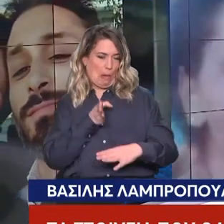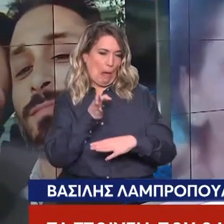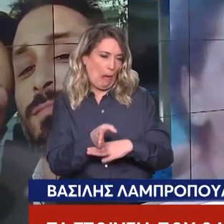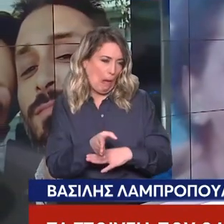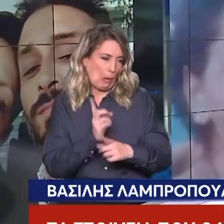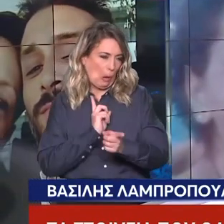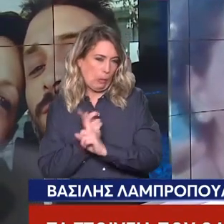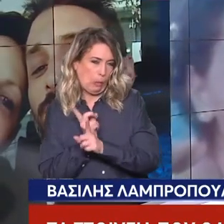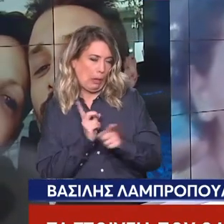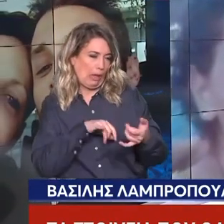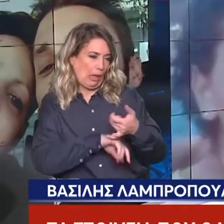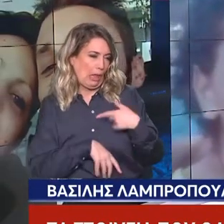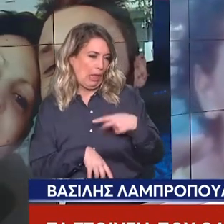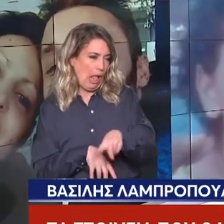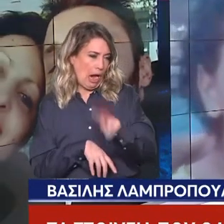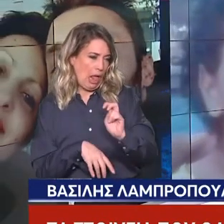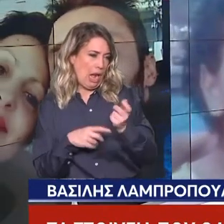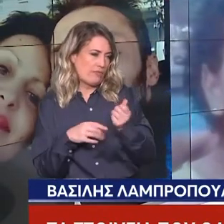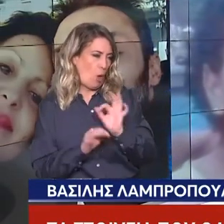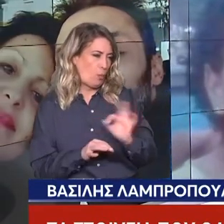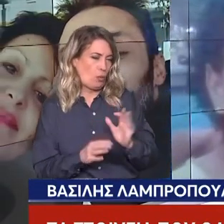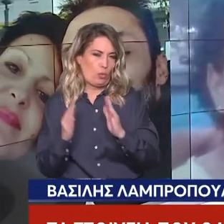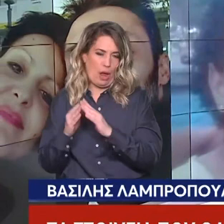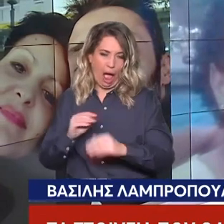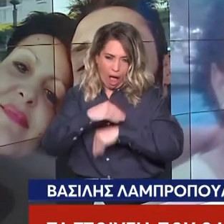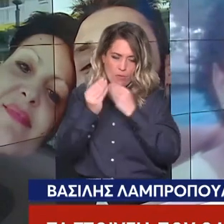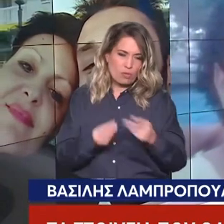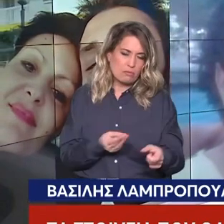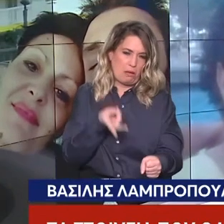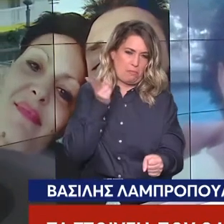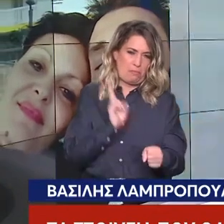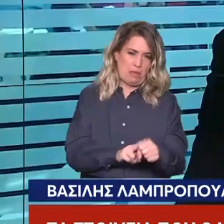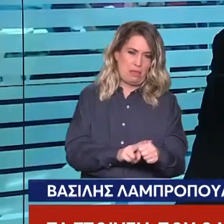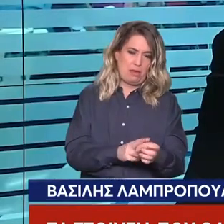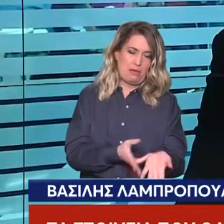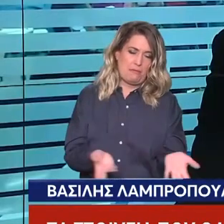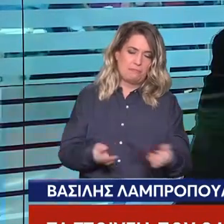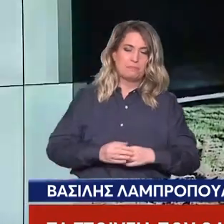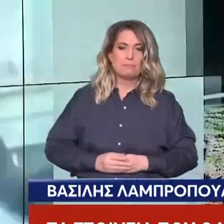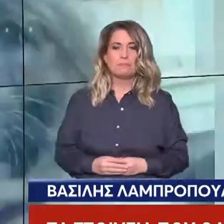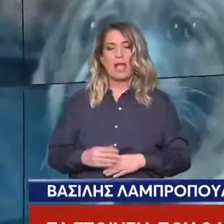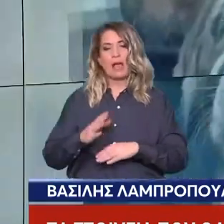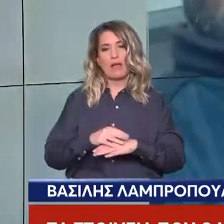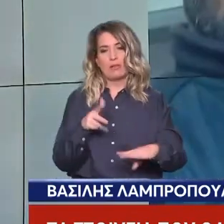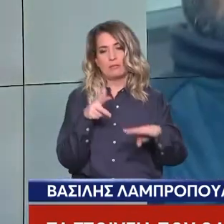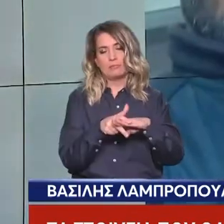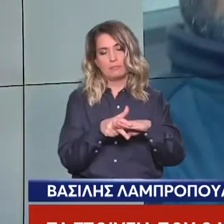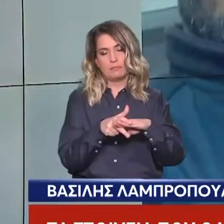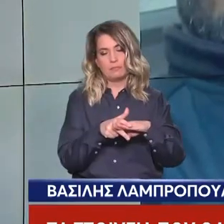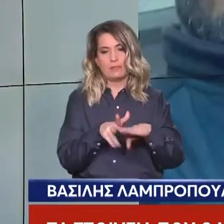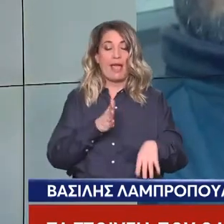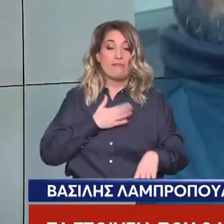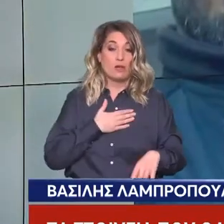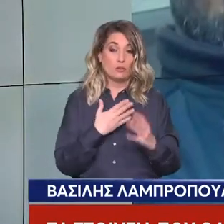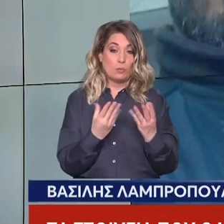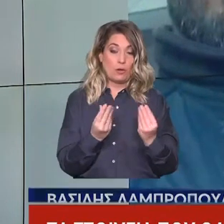ένας να κάνει πότε το θύμα, πότε το δράστη, έχασε τη ζωή της η Βασίλη. Σε ευχαριστώ πολύ. Ό,τι περιγράφουμε